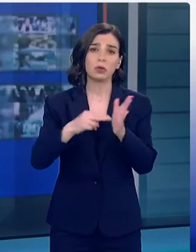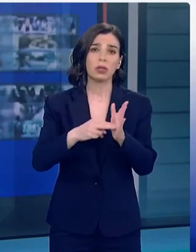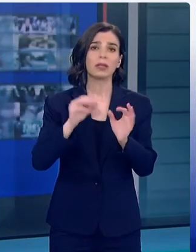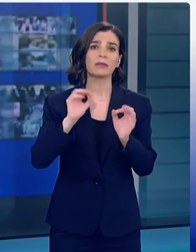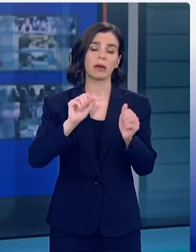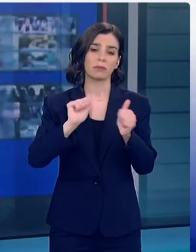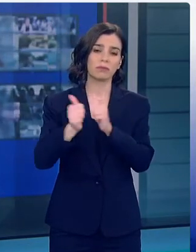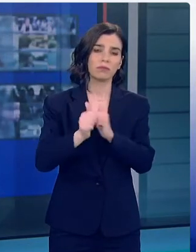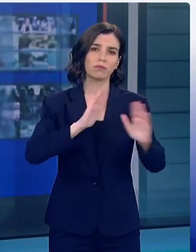υγεία.